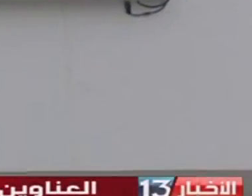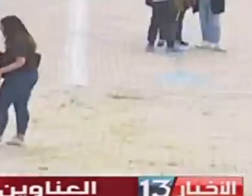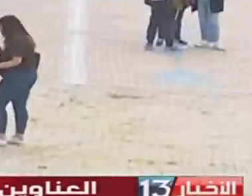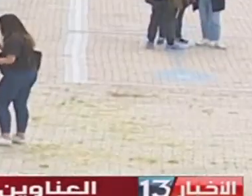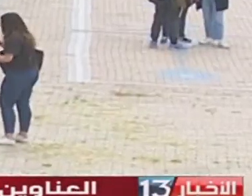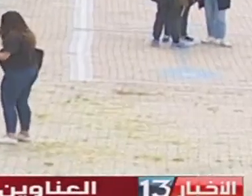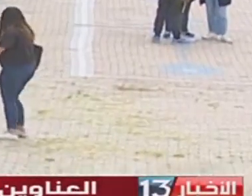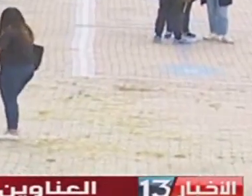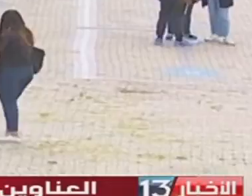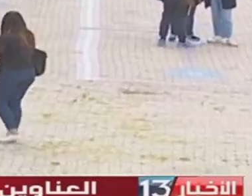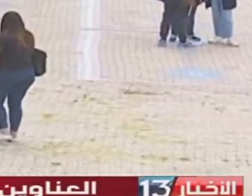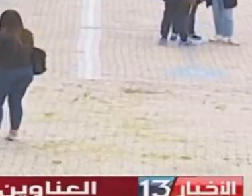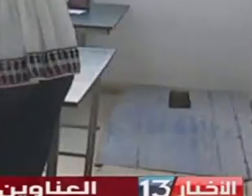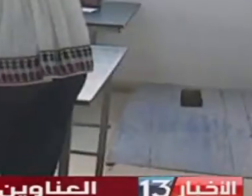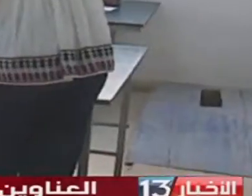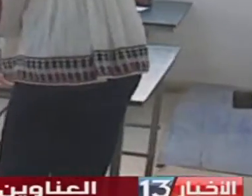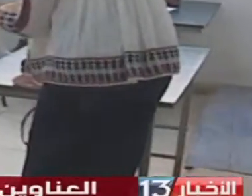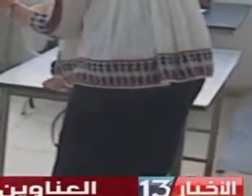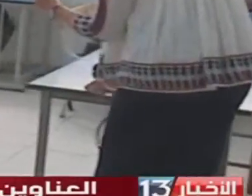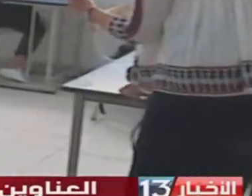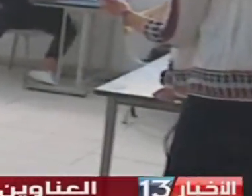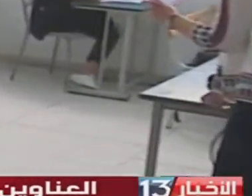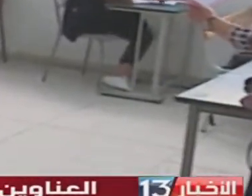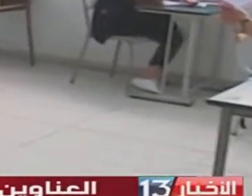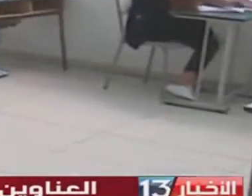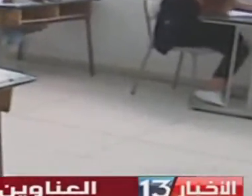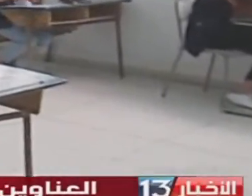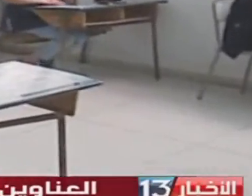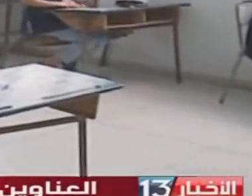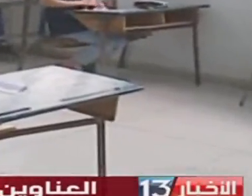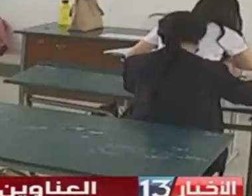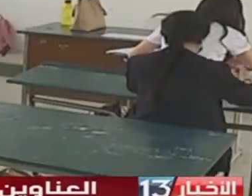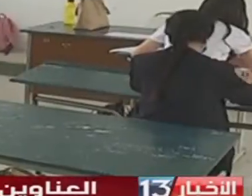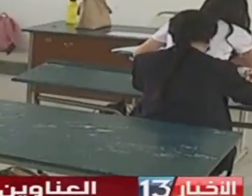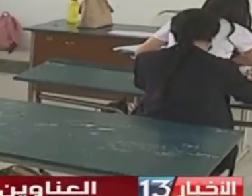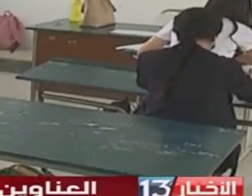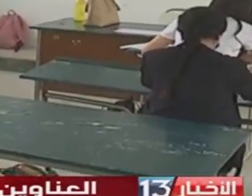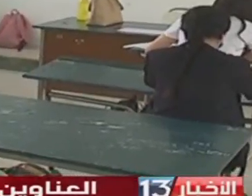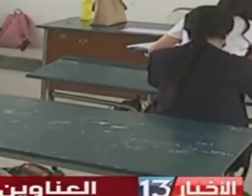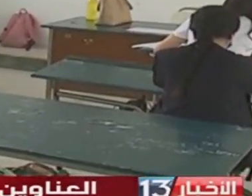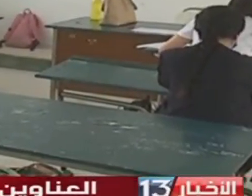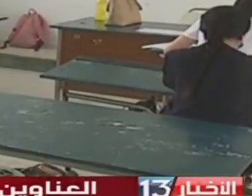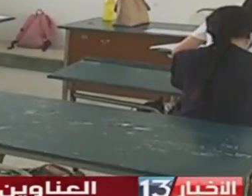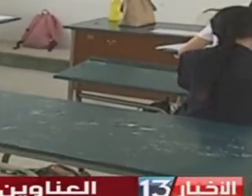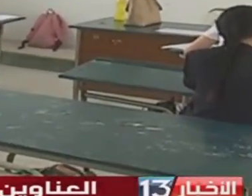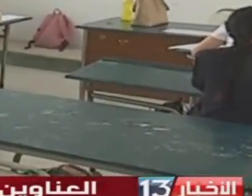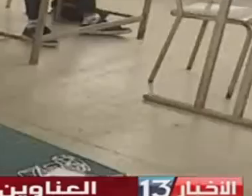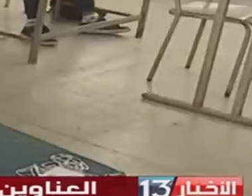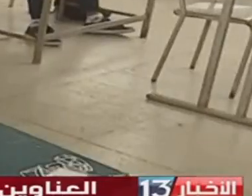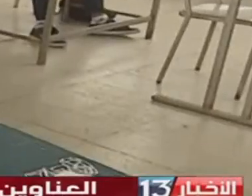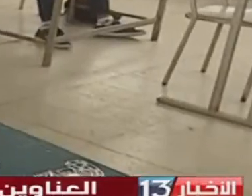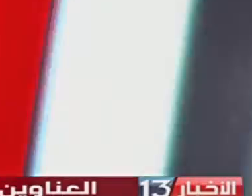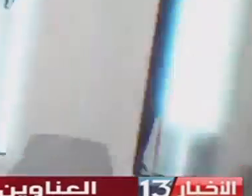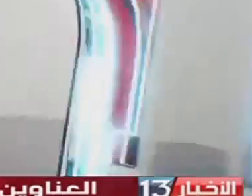اجراءات وقائيه فرضتها كاميرا الاخبار تستطيع اجواء الامتحان